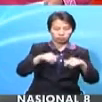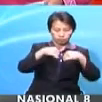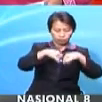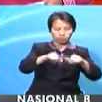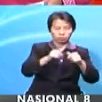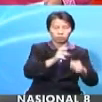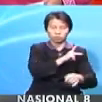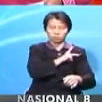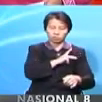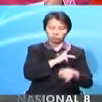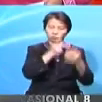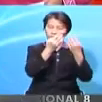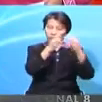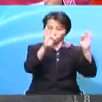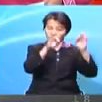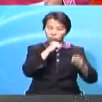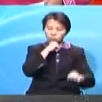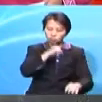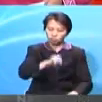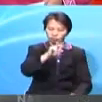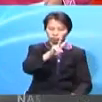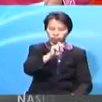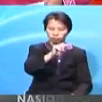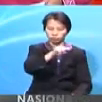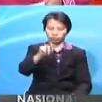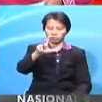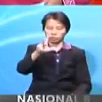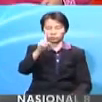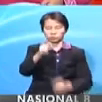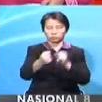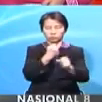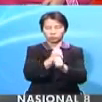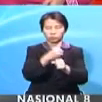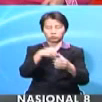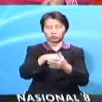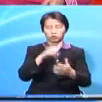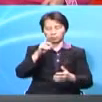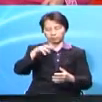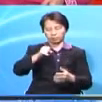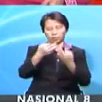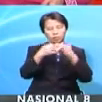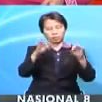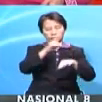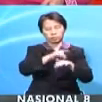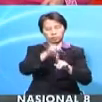semua mereka berusia 20 hingga 31 tahun diberkas dalam operasi keras